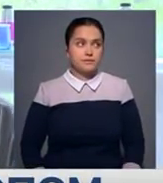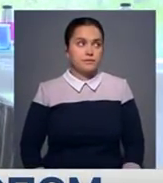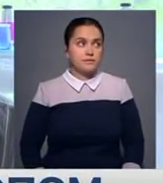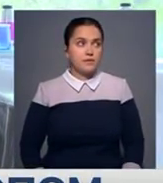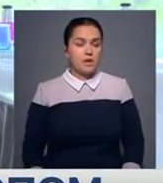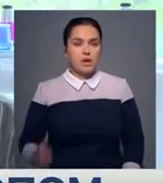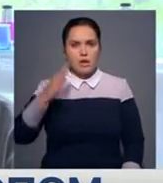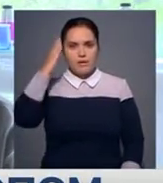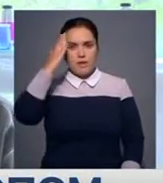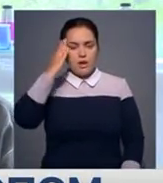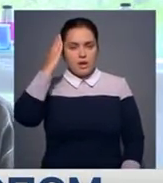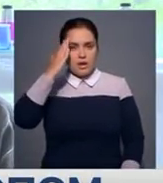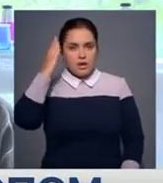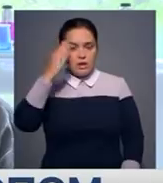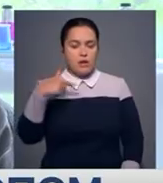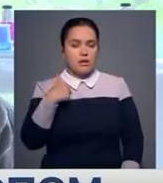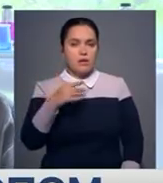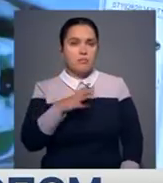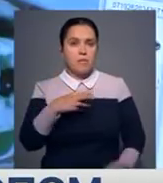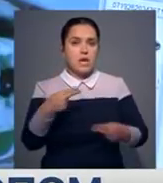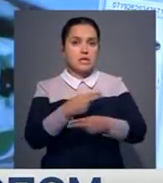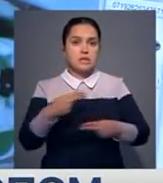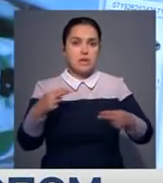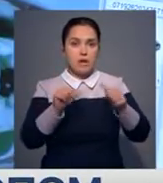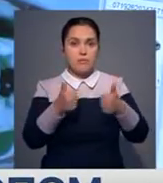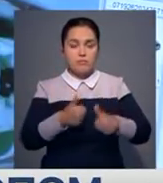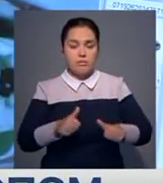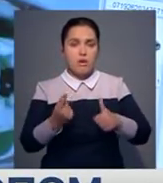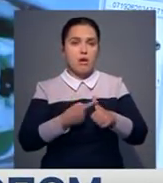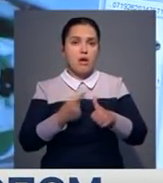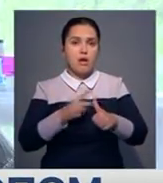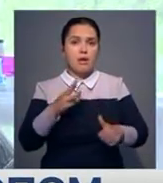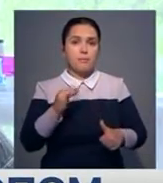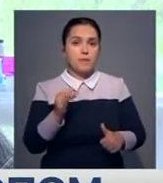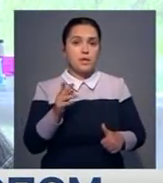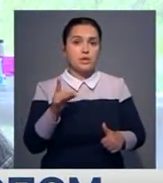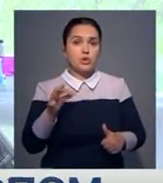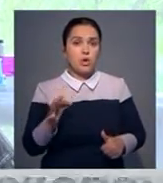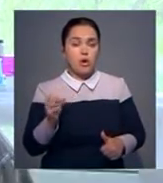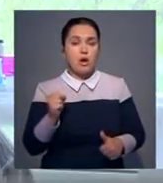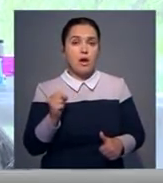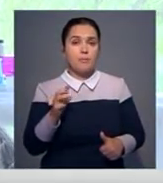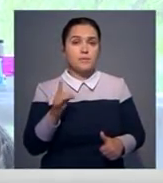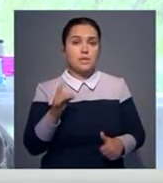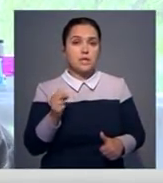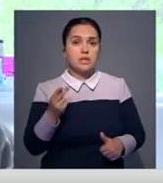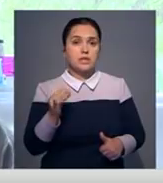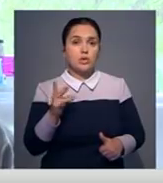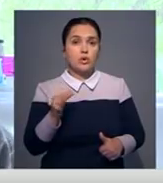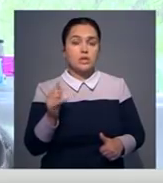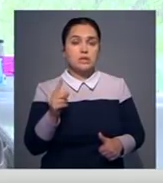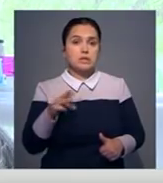официально зарегистрировал. Это микроабстракционизм. Я хочу, чтобы несколько десятков в маковой половинке